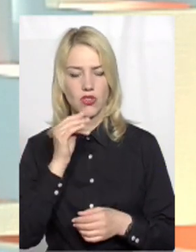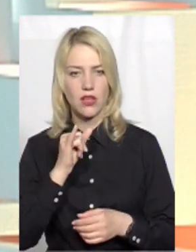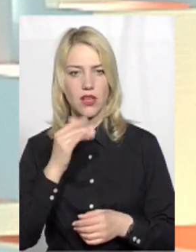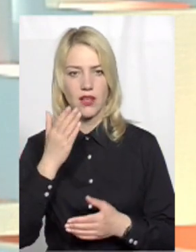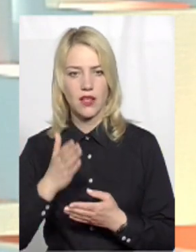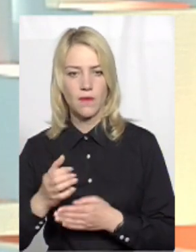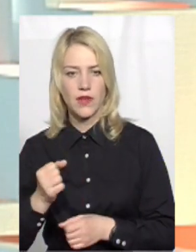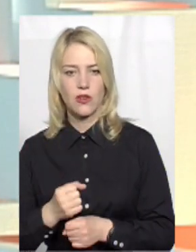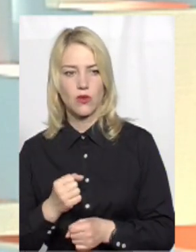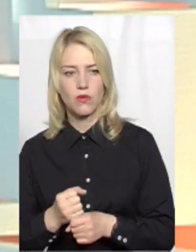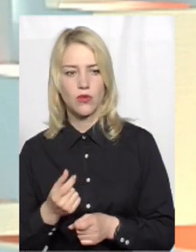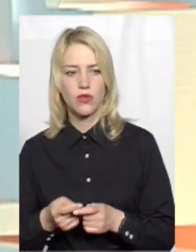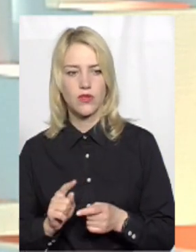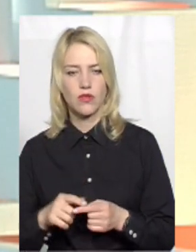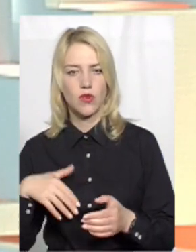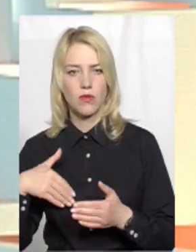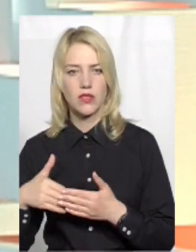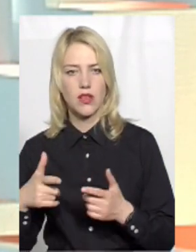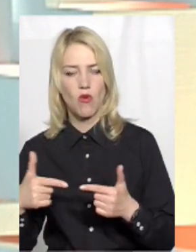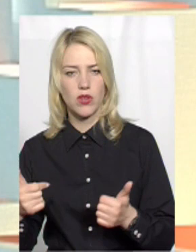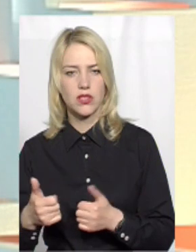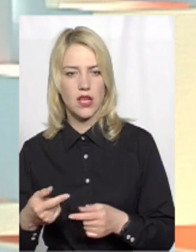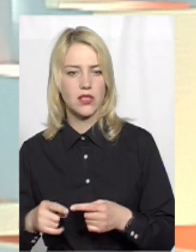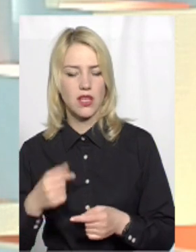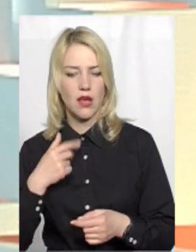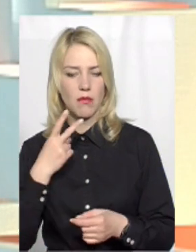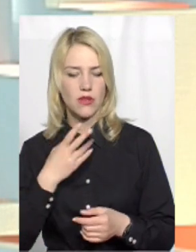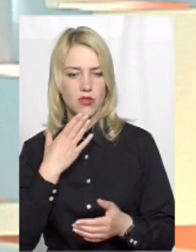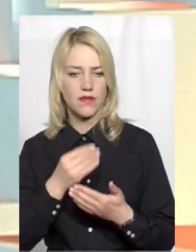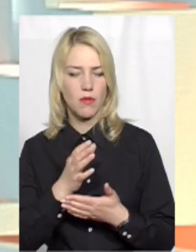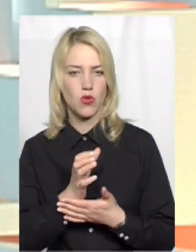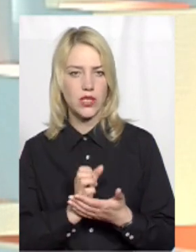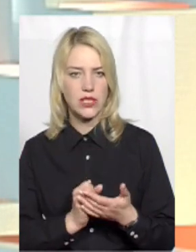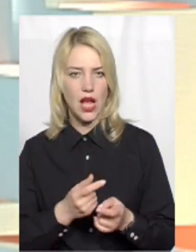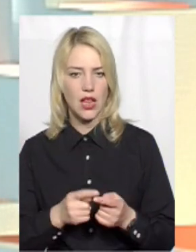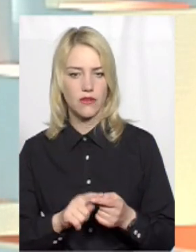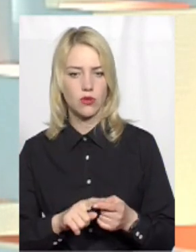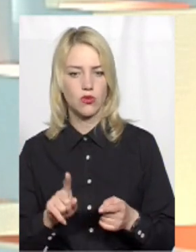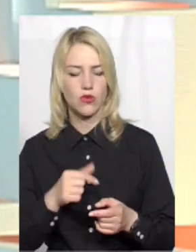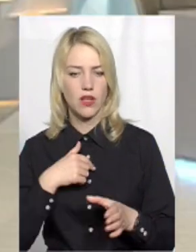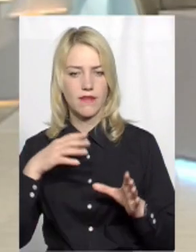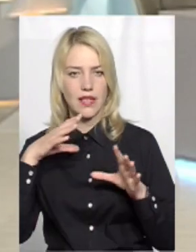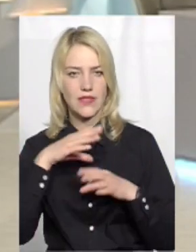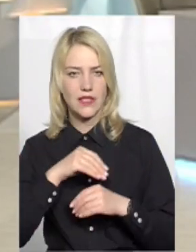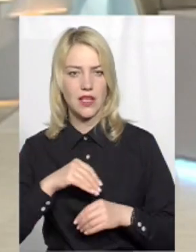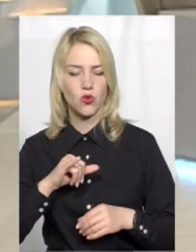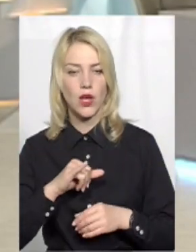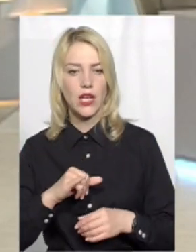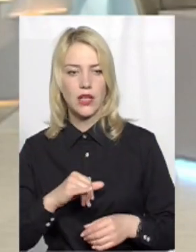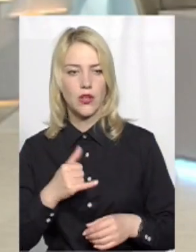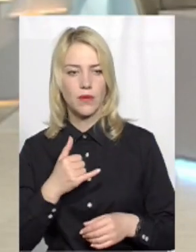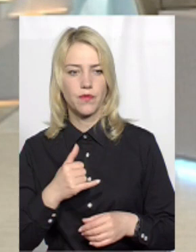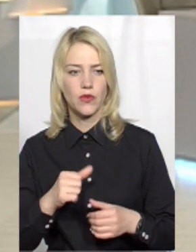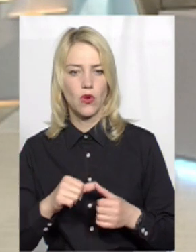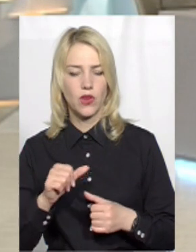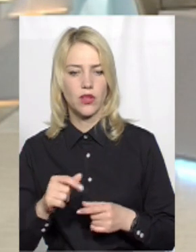робота у даному випадку в громадській організації. Тобто я бачу в собі потенціал в тому, що я все встигну. І крім того, у мене